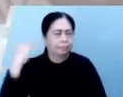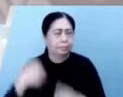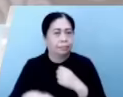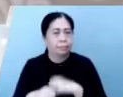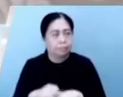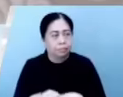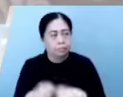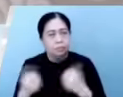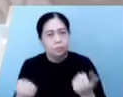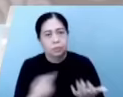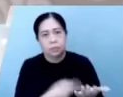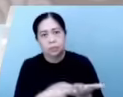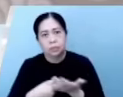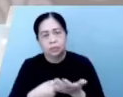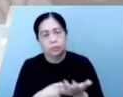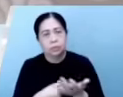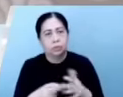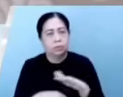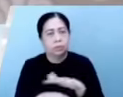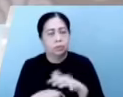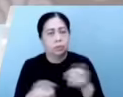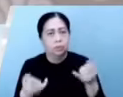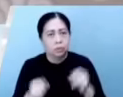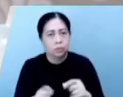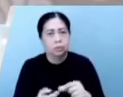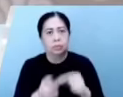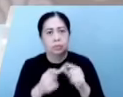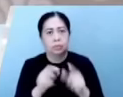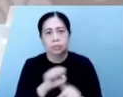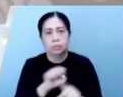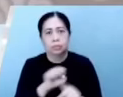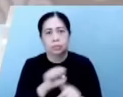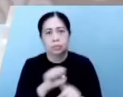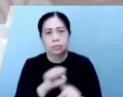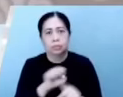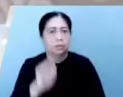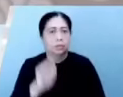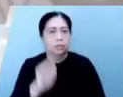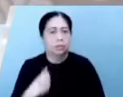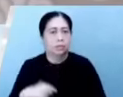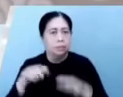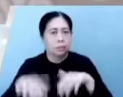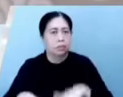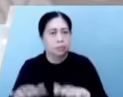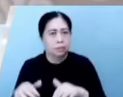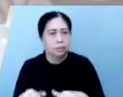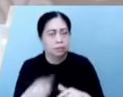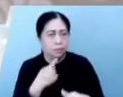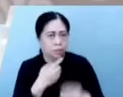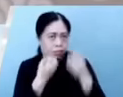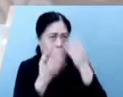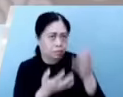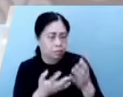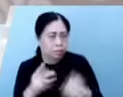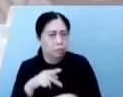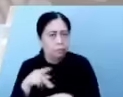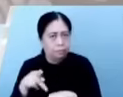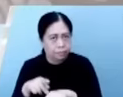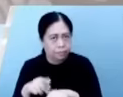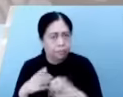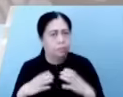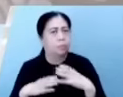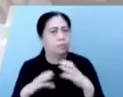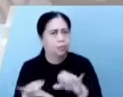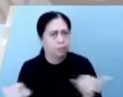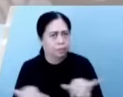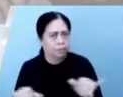discussed regional issues, especially the situation in the South China Sea, and I stated that the Philippines is committed to